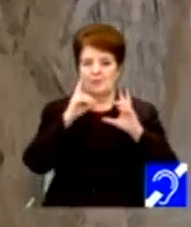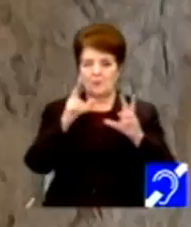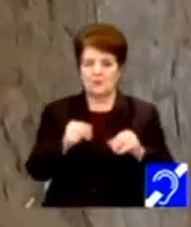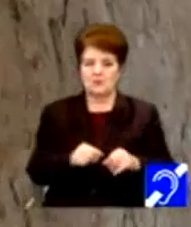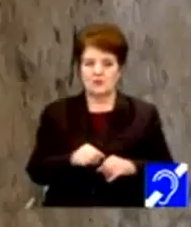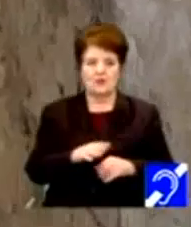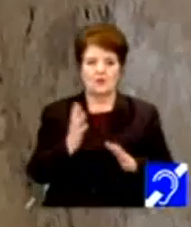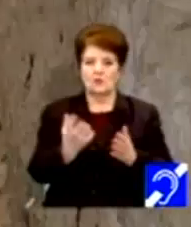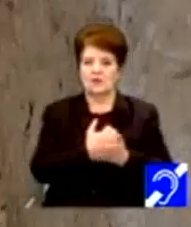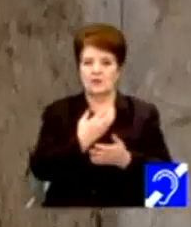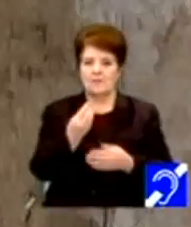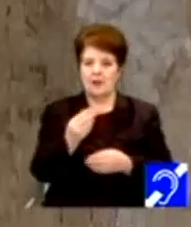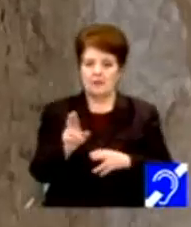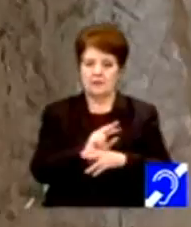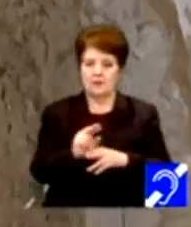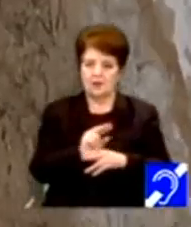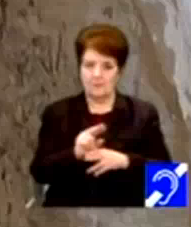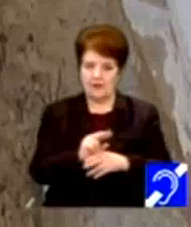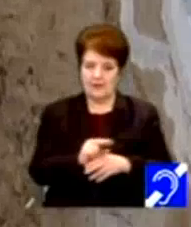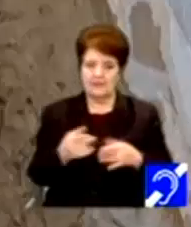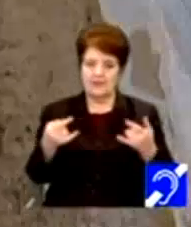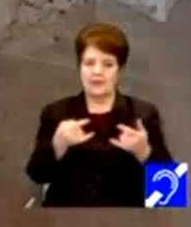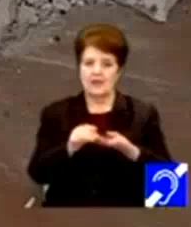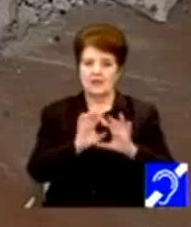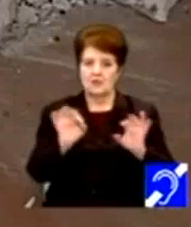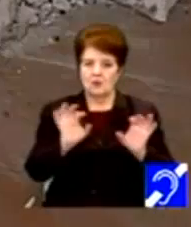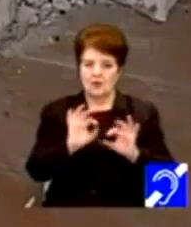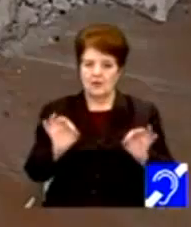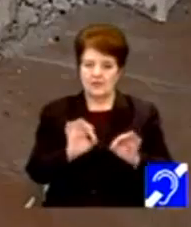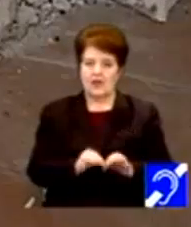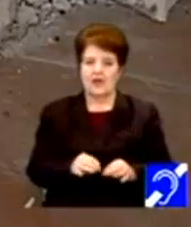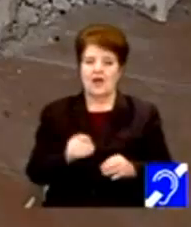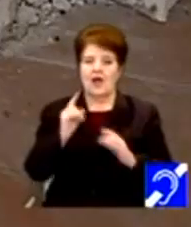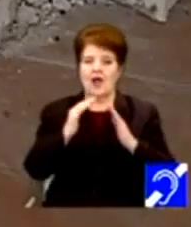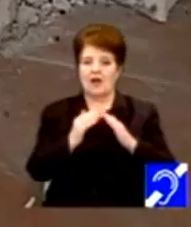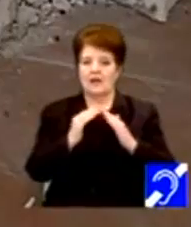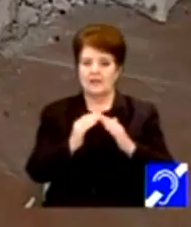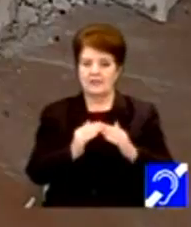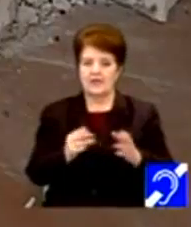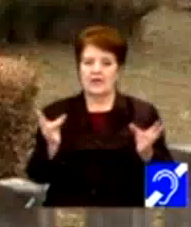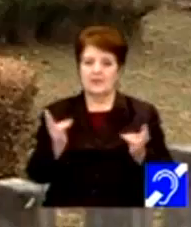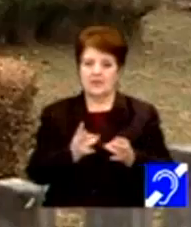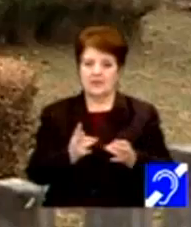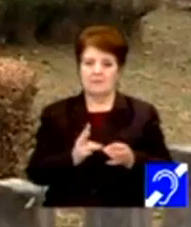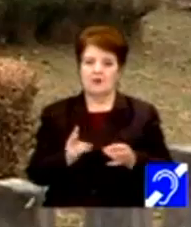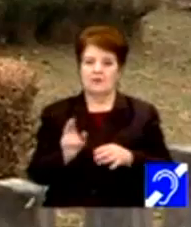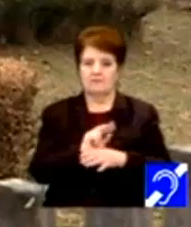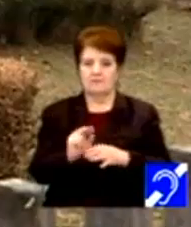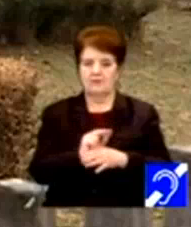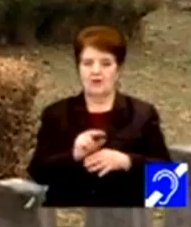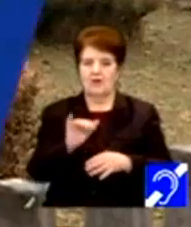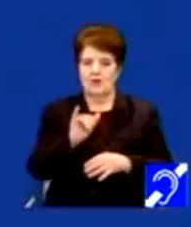încă nu s-au găsit bani pentru reparații. În telejurnal vedeți stadiul de degradare a clădirii care trebuia să fie Muzeul